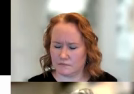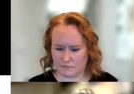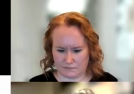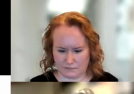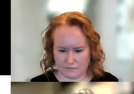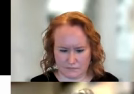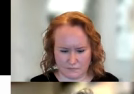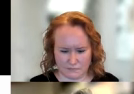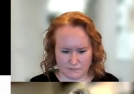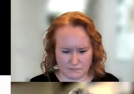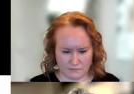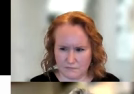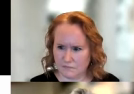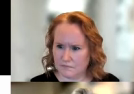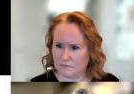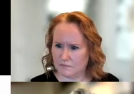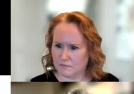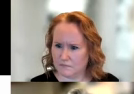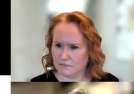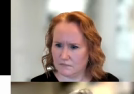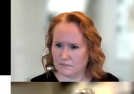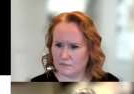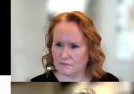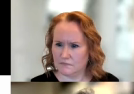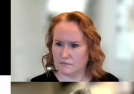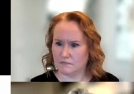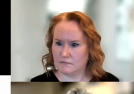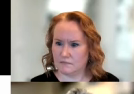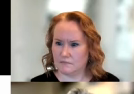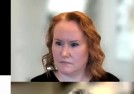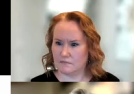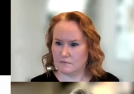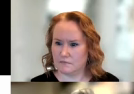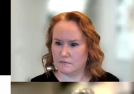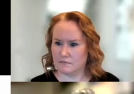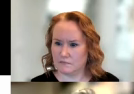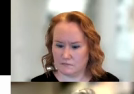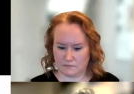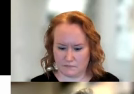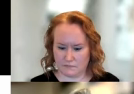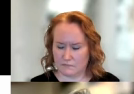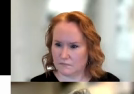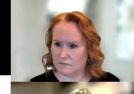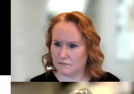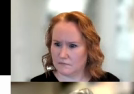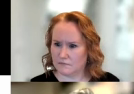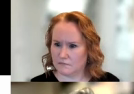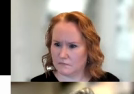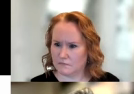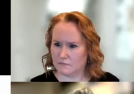strategi som man kan I korthet formulere som noe som skal gjøre det som nødvendig for